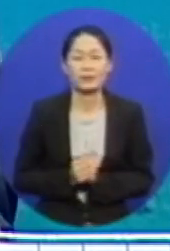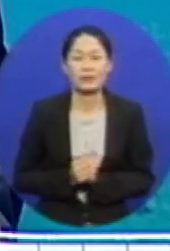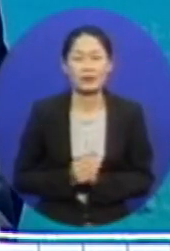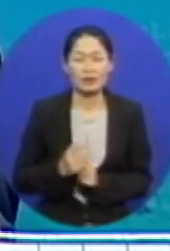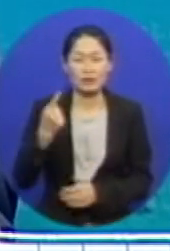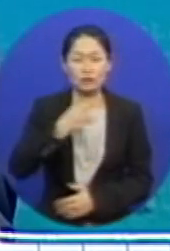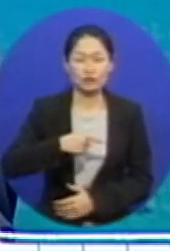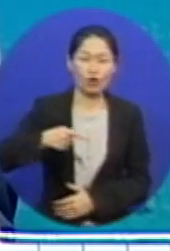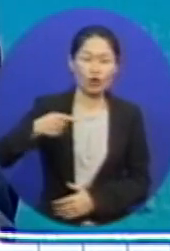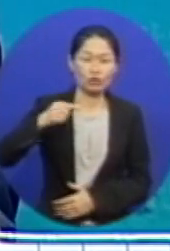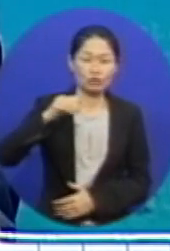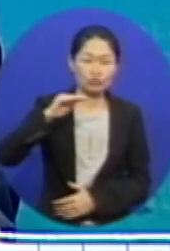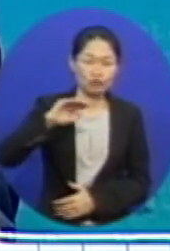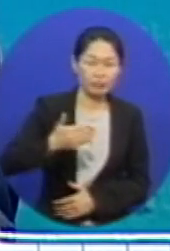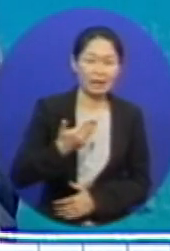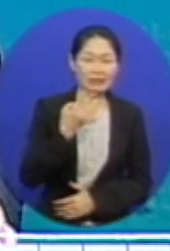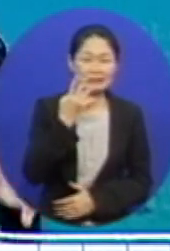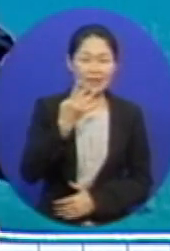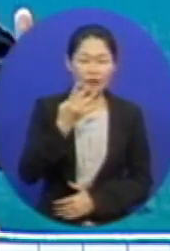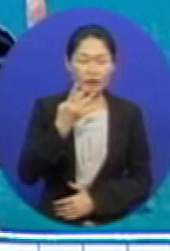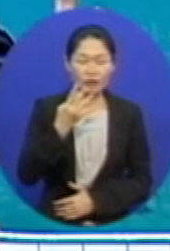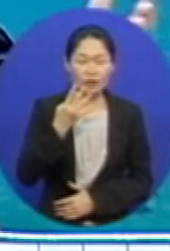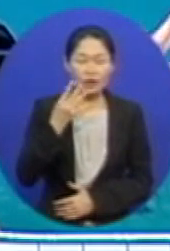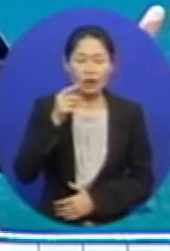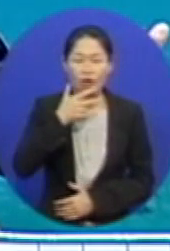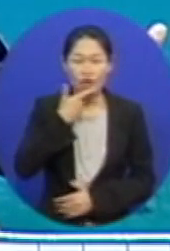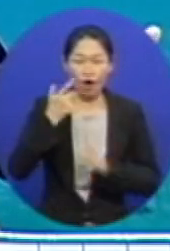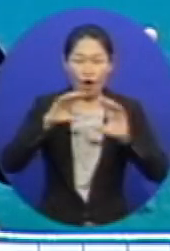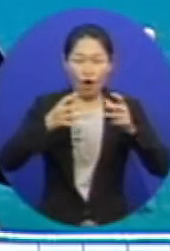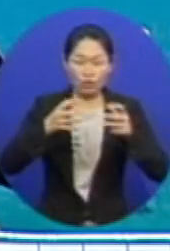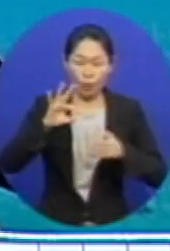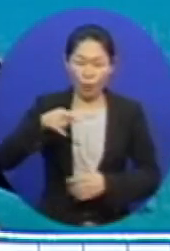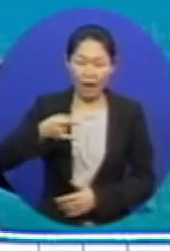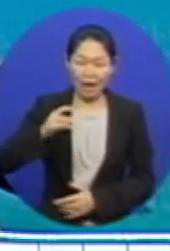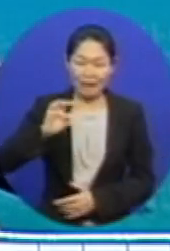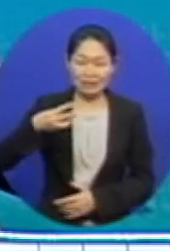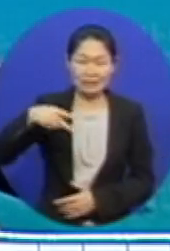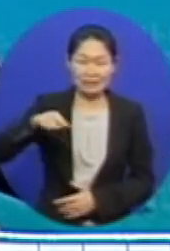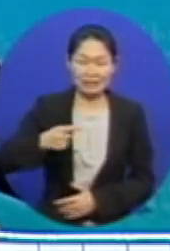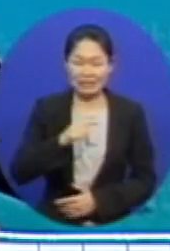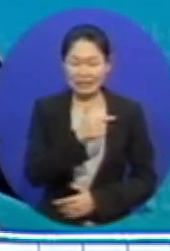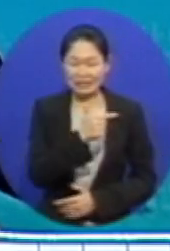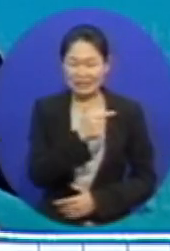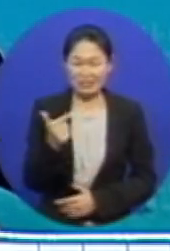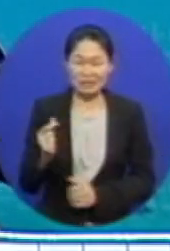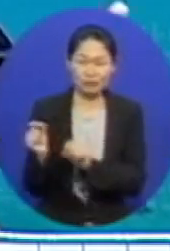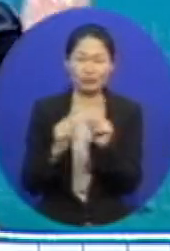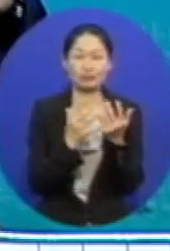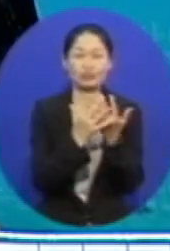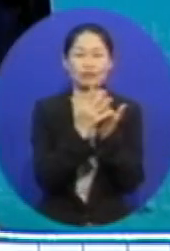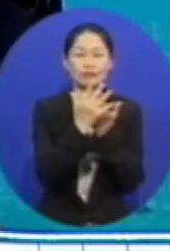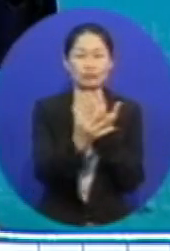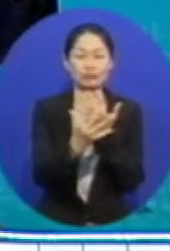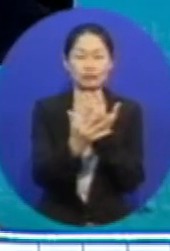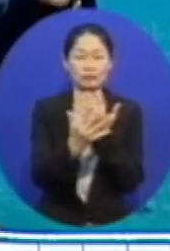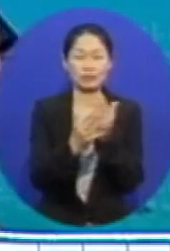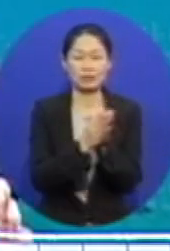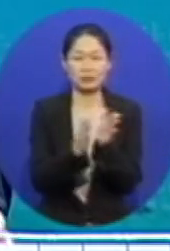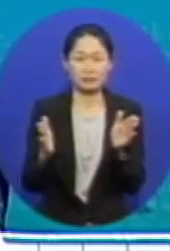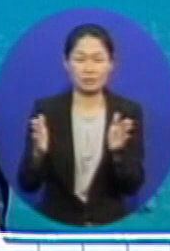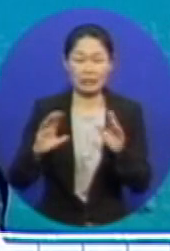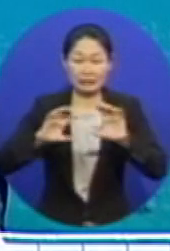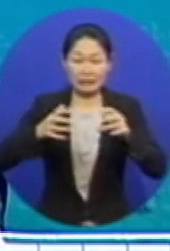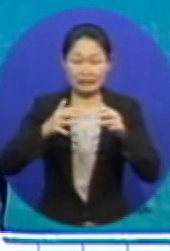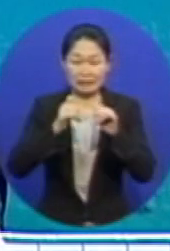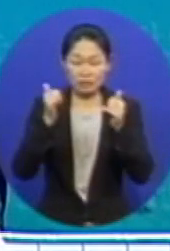1904년에 영국 웨일즈에 큰 부흥이 일어났습니다 세상 사람들이 다 알